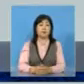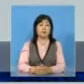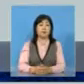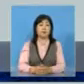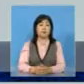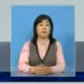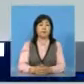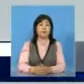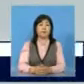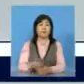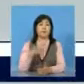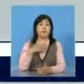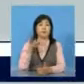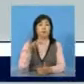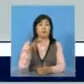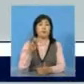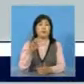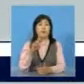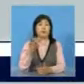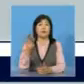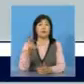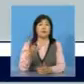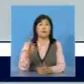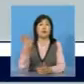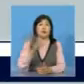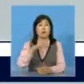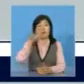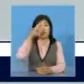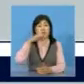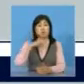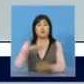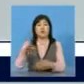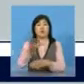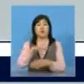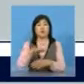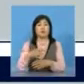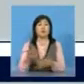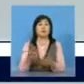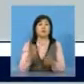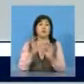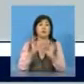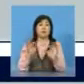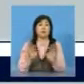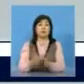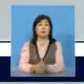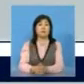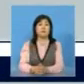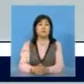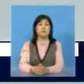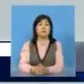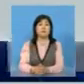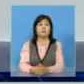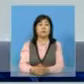Мен Мұқағали Мақатаевтікін білем, отан туралы. Мен оның түнін сүйем, күнін сүйем.